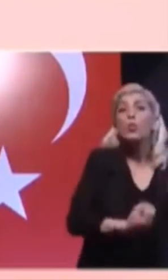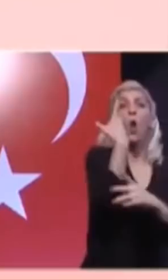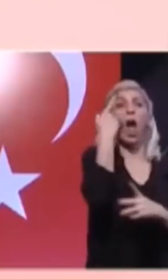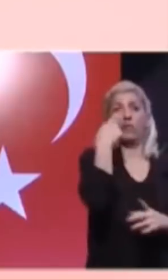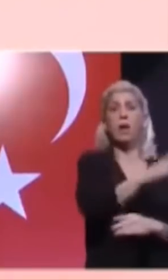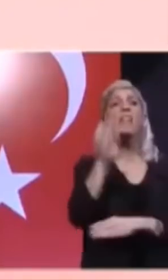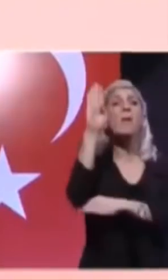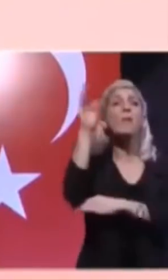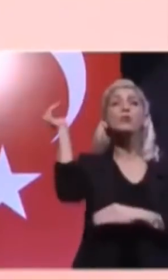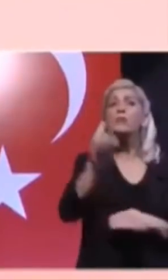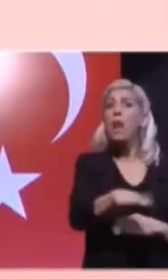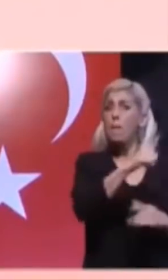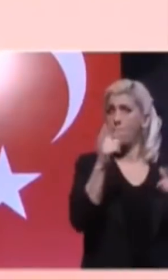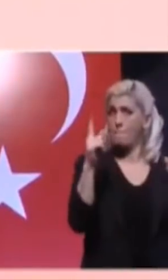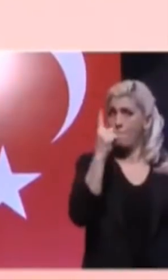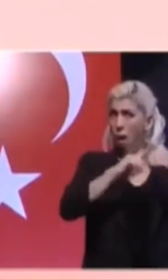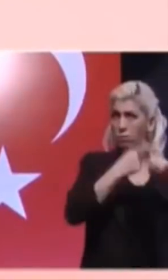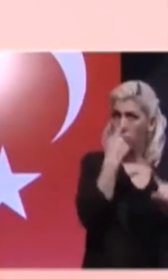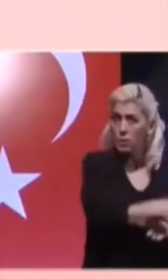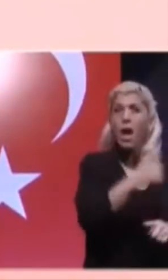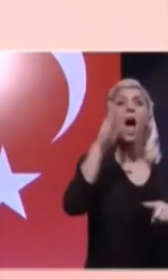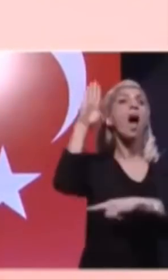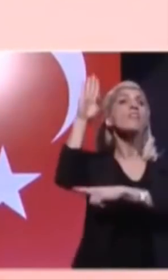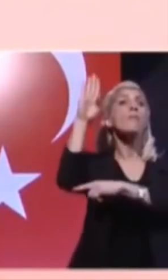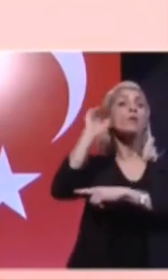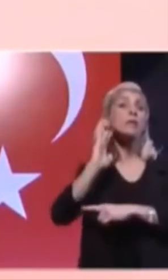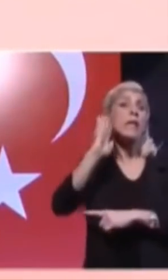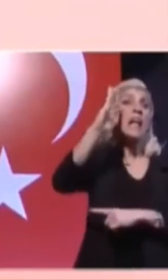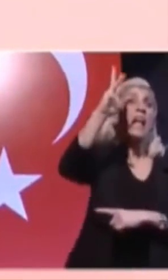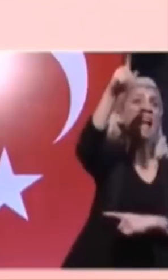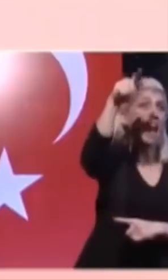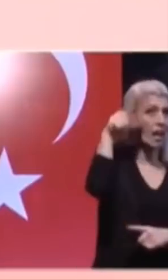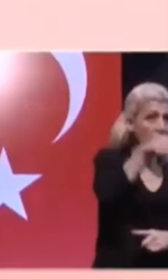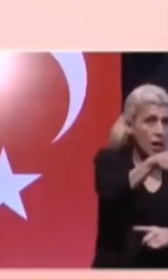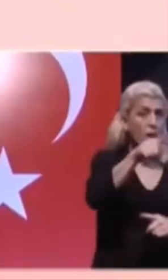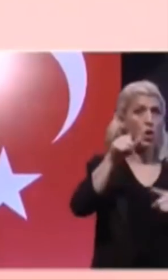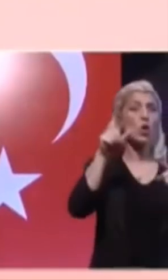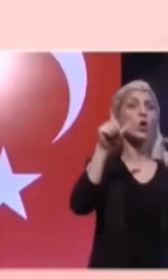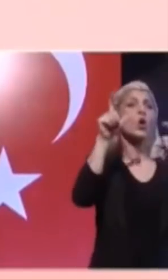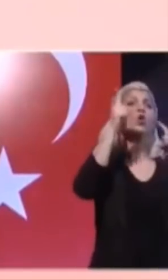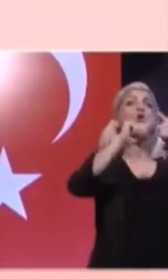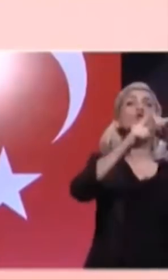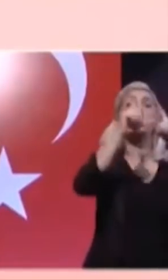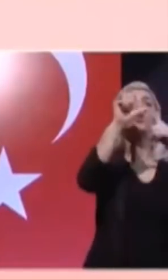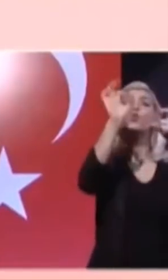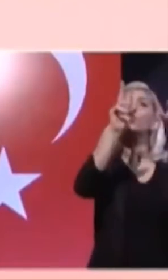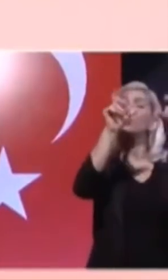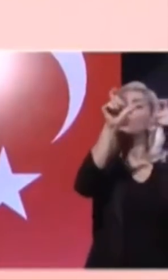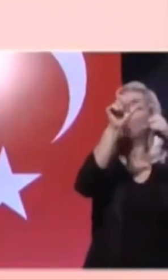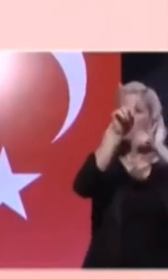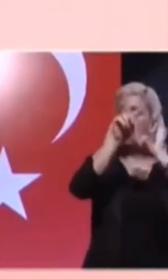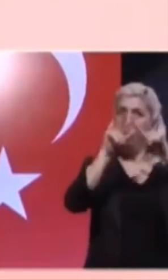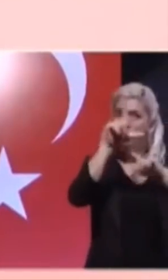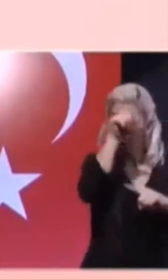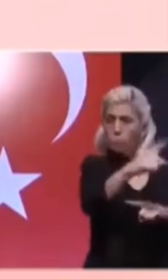Partisi memleketin ekonomisini de dış politikasını da doğru dürüst idare eden bir partidir. Ne